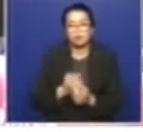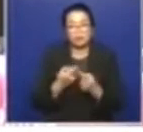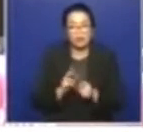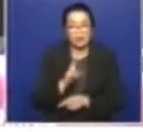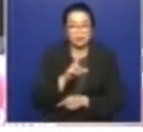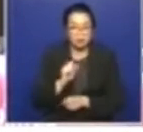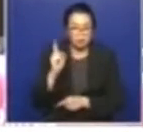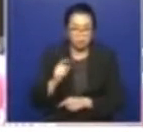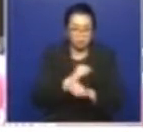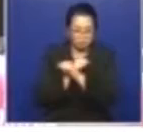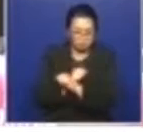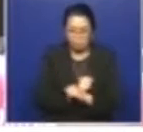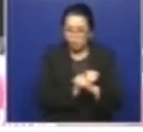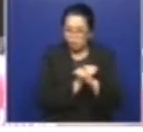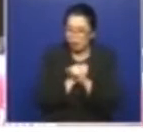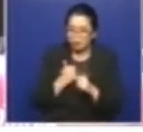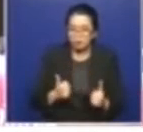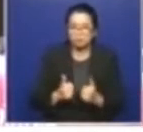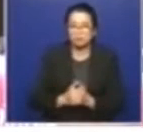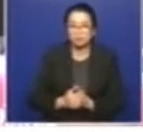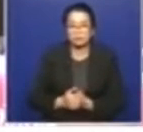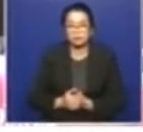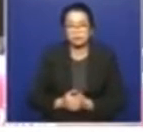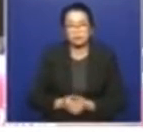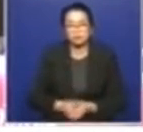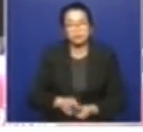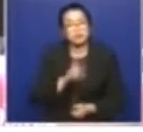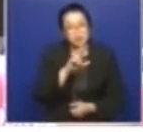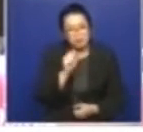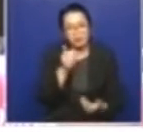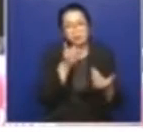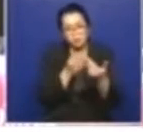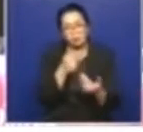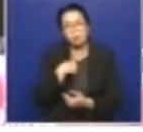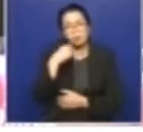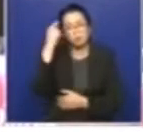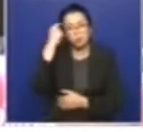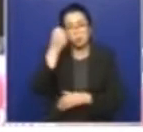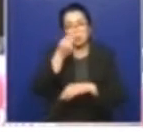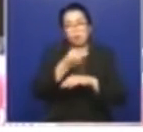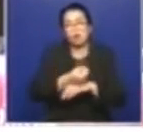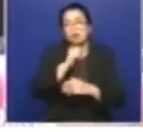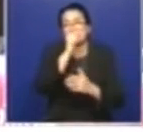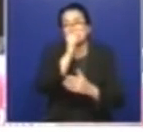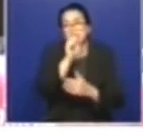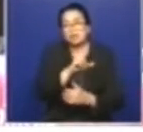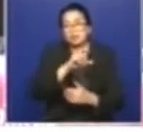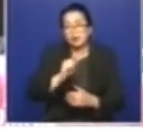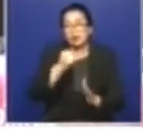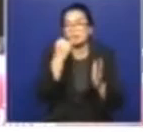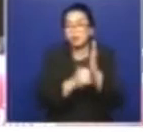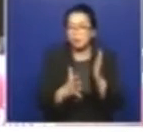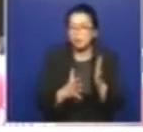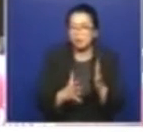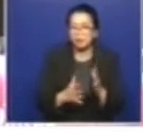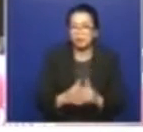รท่านประธานที่เคารพครับท่านรักสภาผมรู้ถ้าสภาไม่ผิดถ้าสภาไม่บกพร่องก็อย่าหาเรื่องสภา